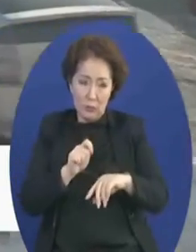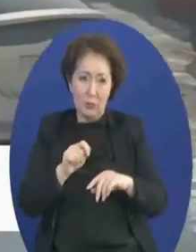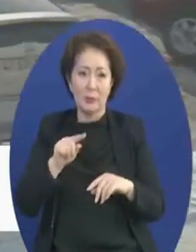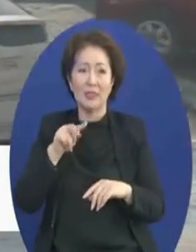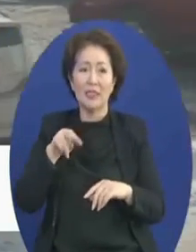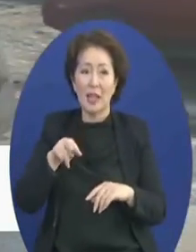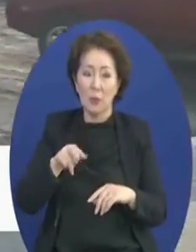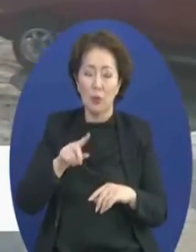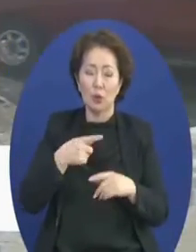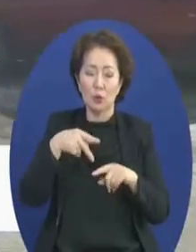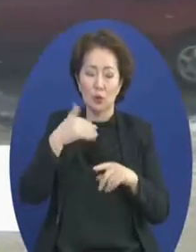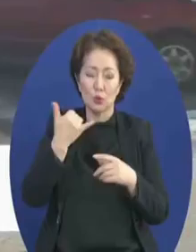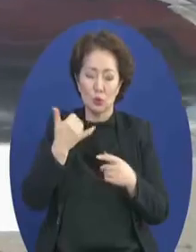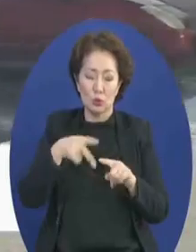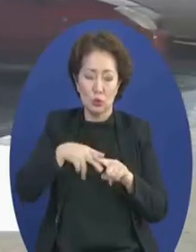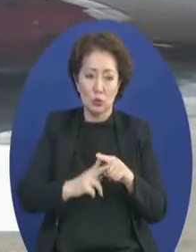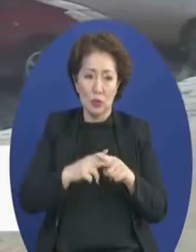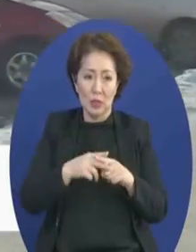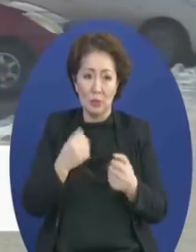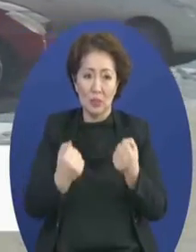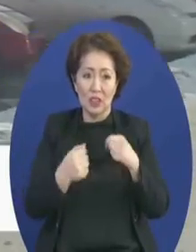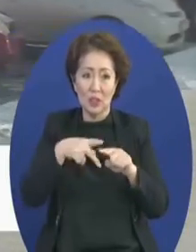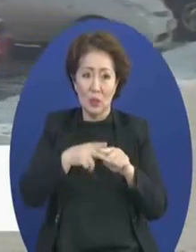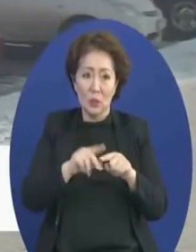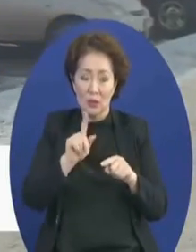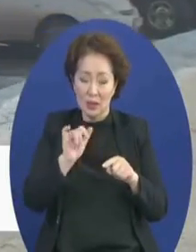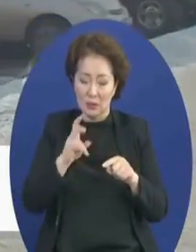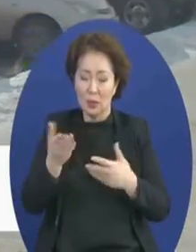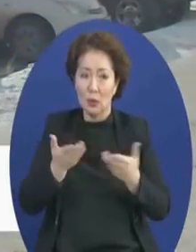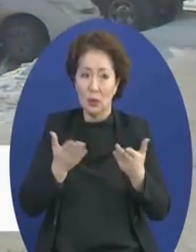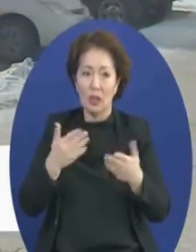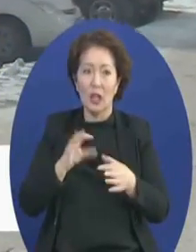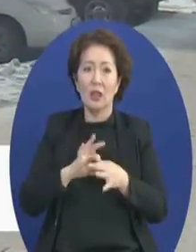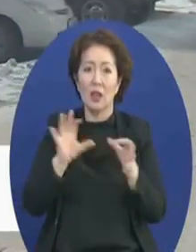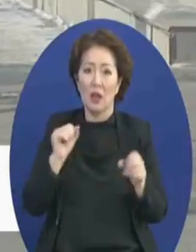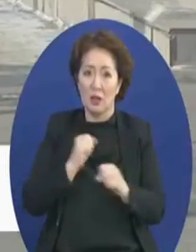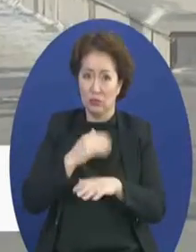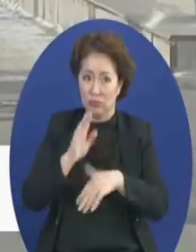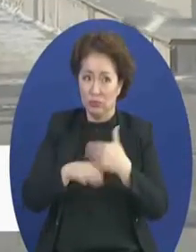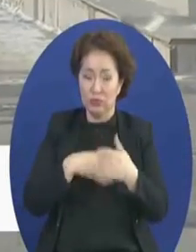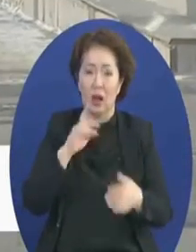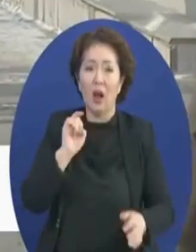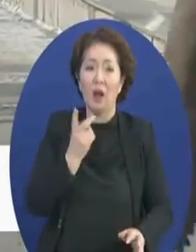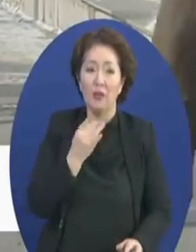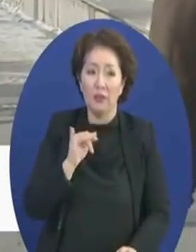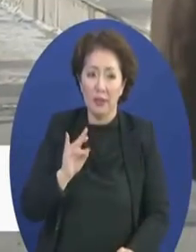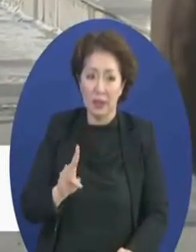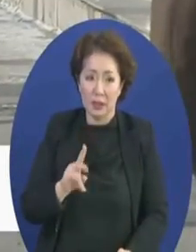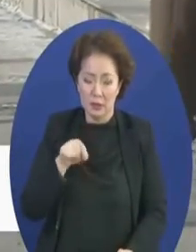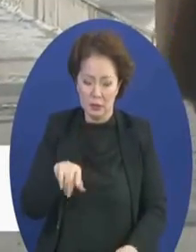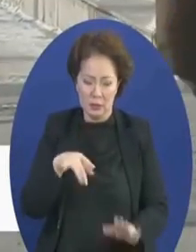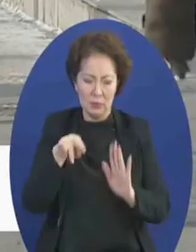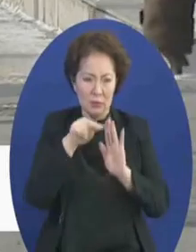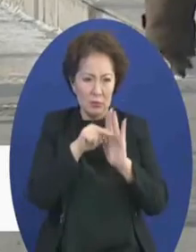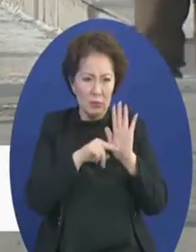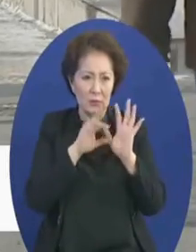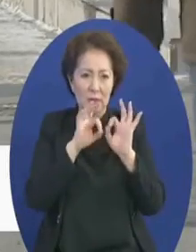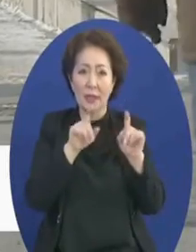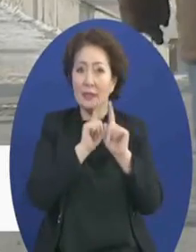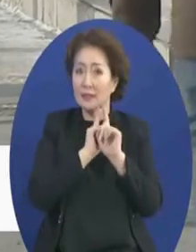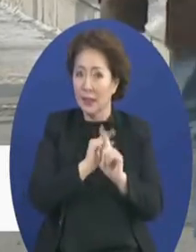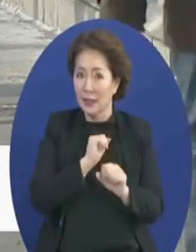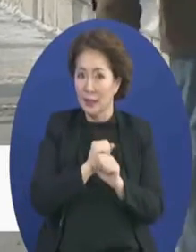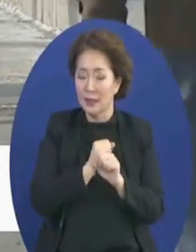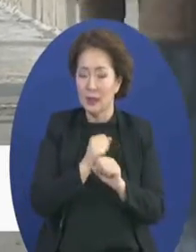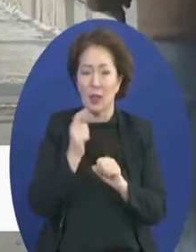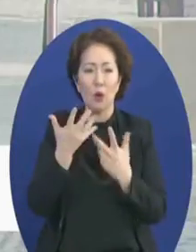төв, дугуй засвар, автотехни засвар, худалдааны төвүүд хэвэн ажиллаж байна. Гэхдээ эдгээр аж ахуй нэгжүүд халдвар хамгааллыг сайн баримтлах, аль